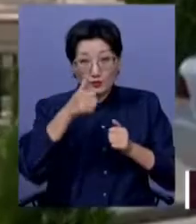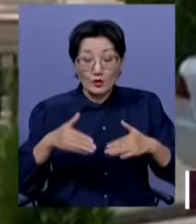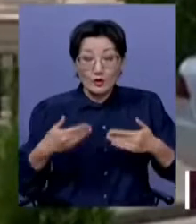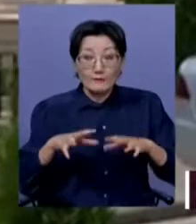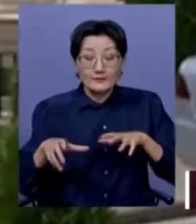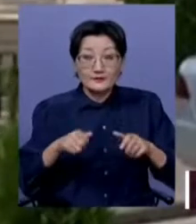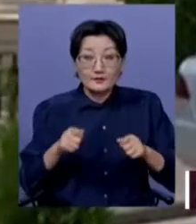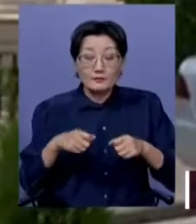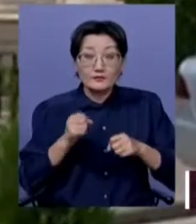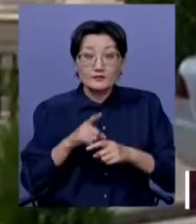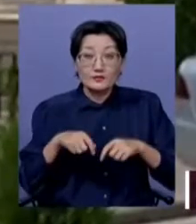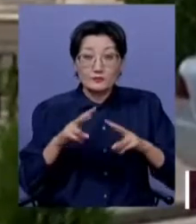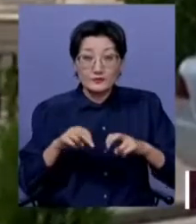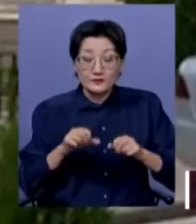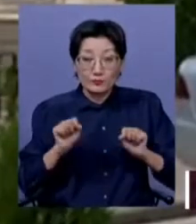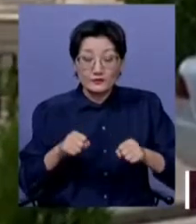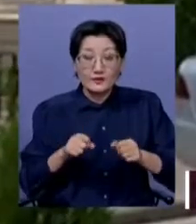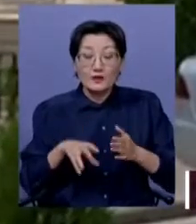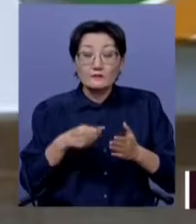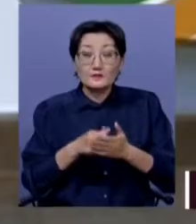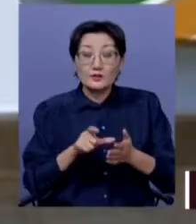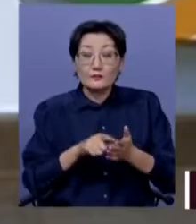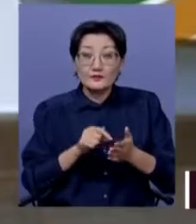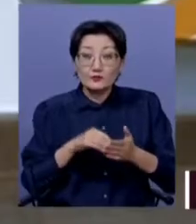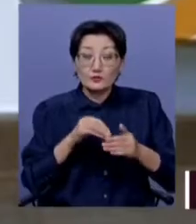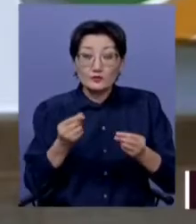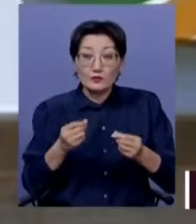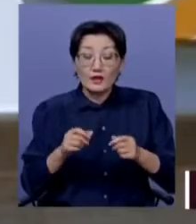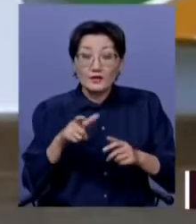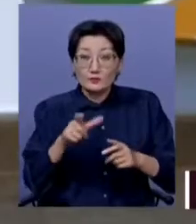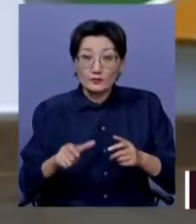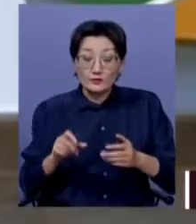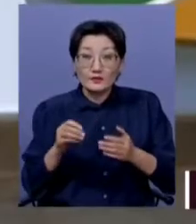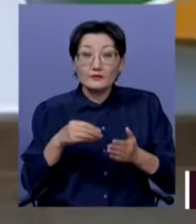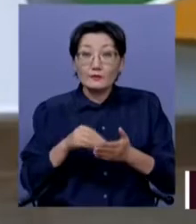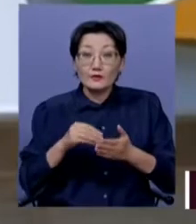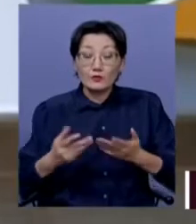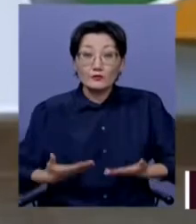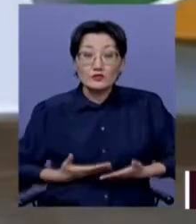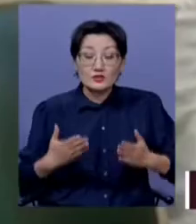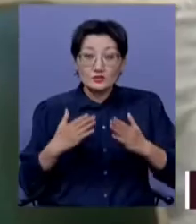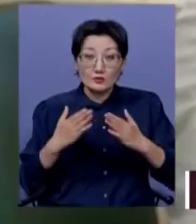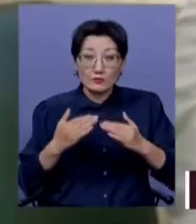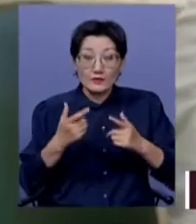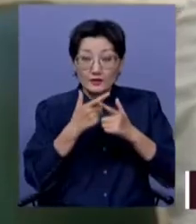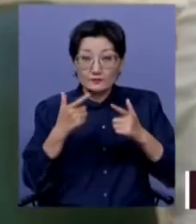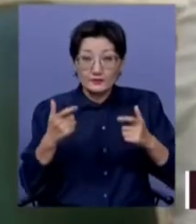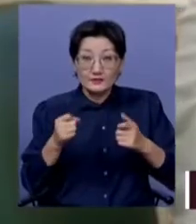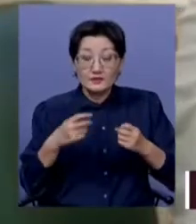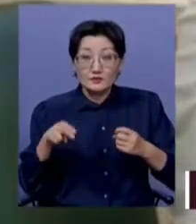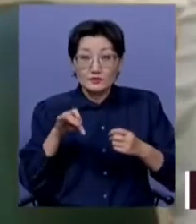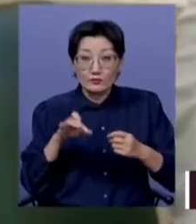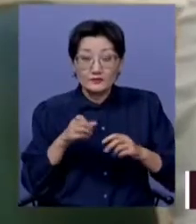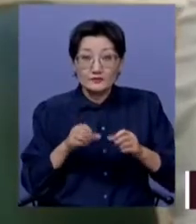президент поручил рассмотреть возможность выплаты пенсионных сбережений гражданам на покупку жилья. По данным ведомства, единые операторы